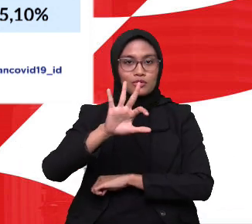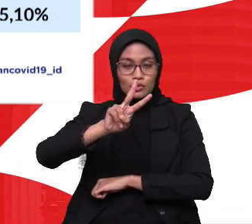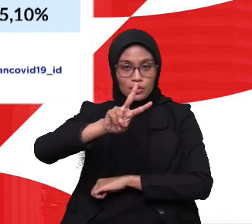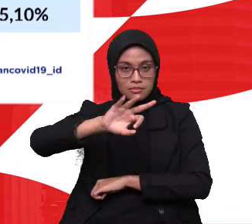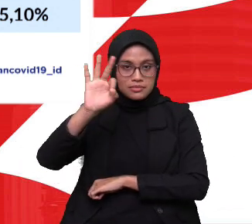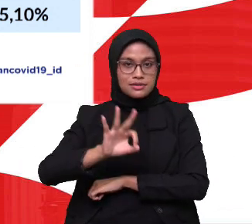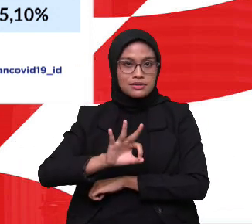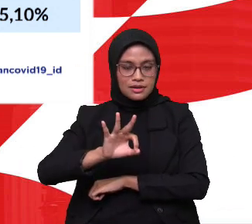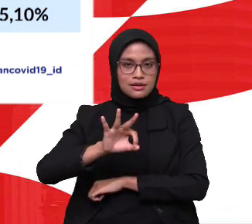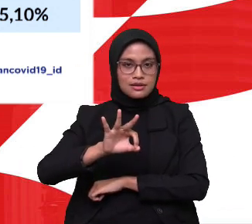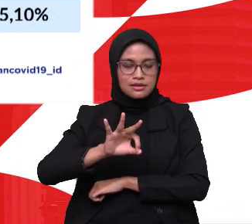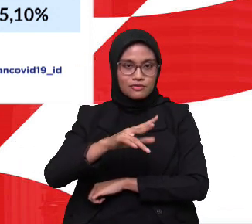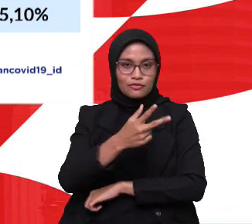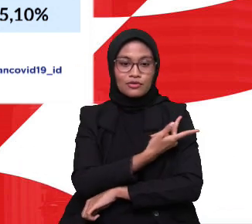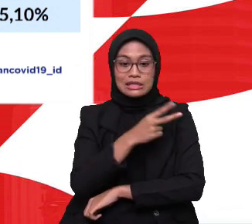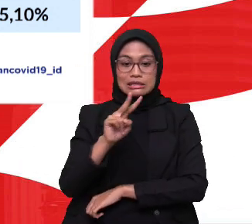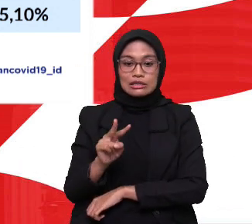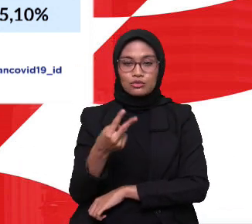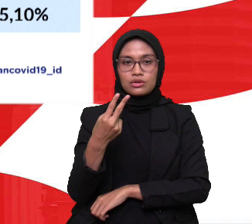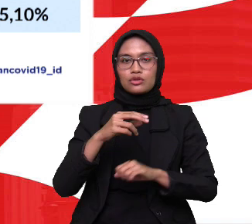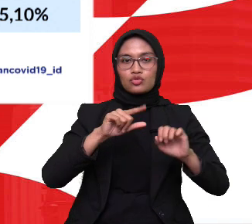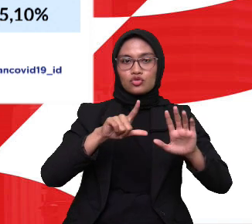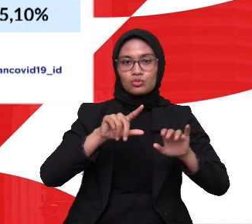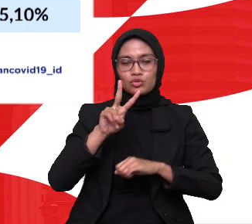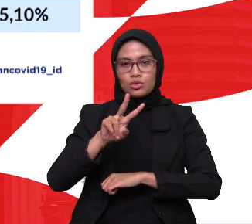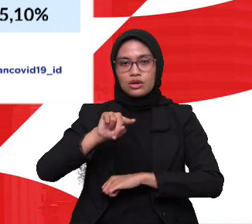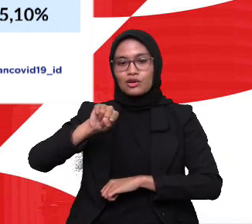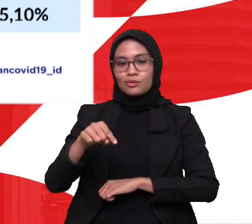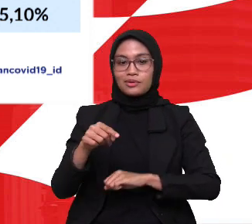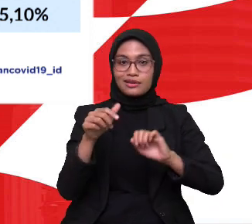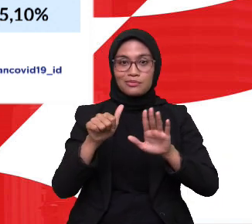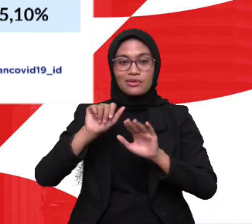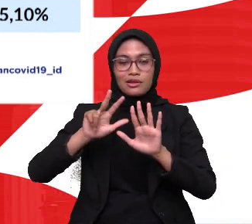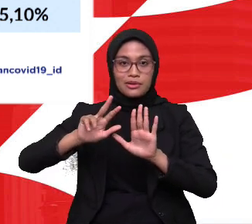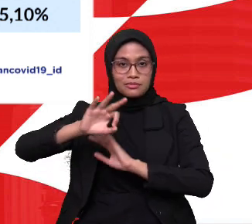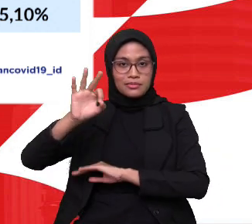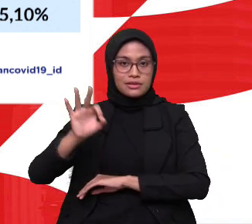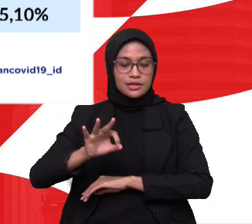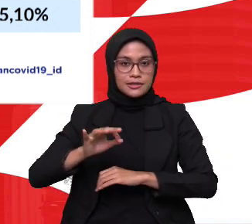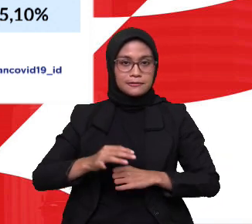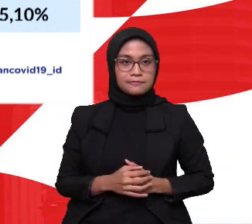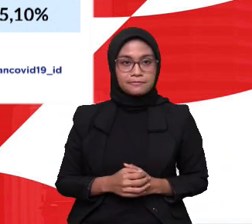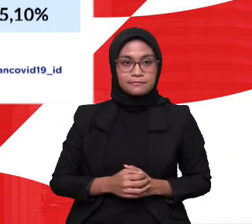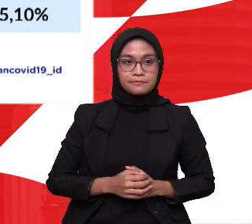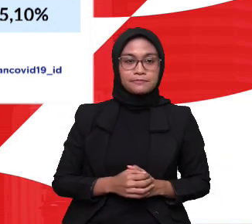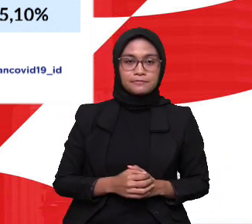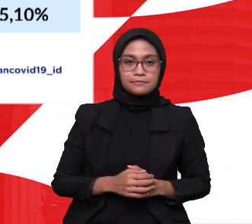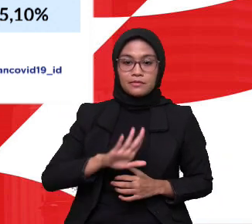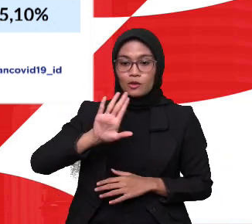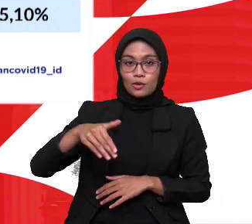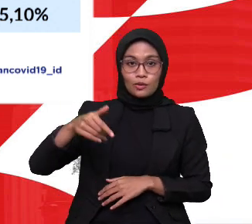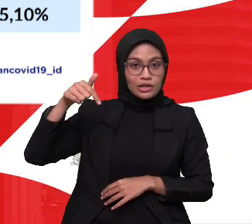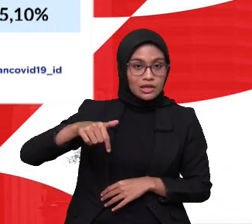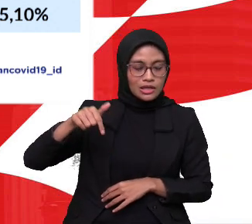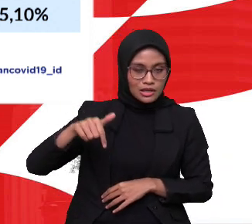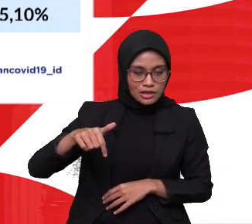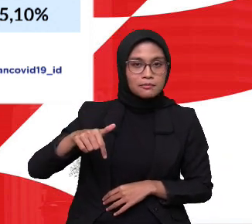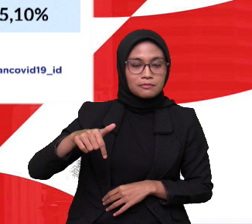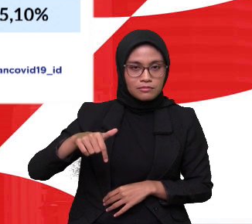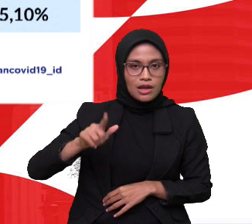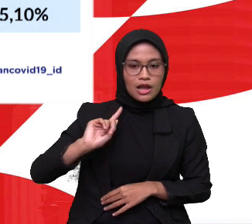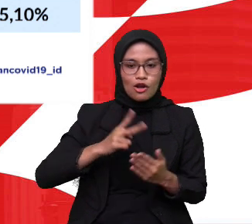dan dosis kedua sebesar 7268 persen di tahun ini juga kita telah